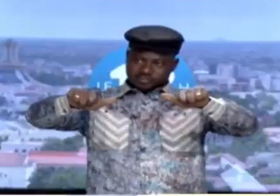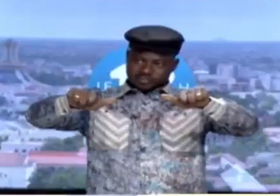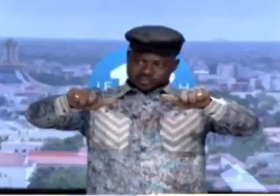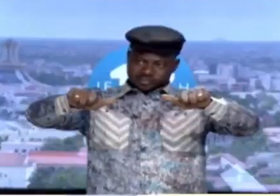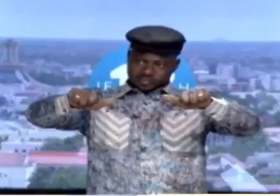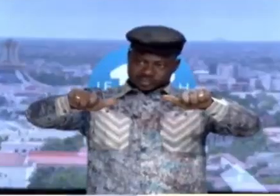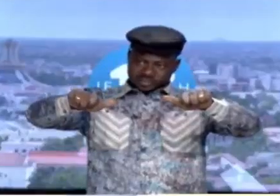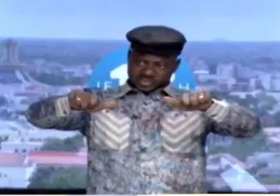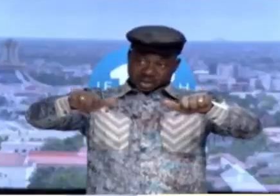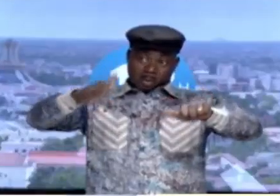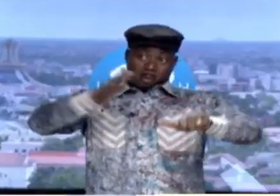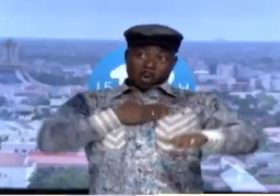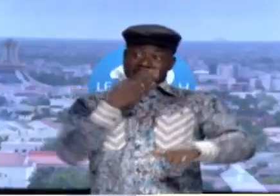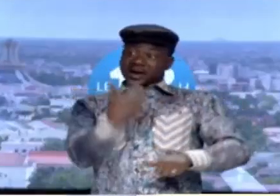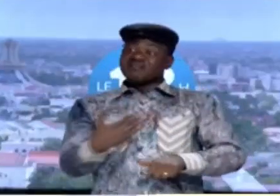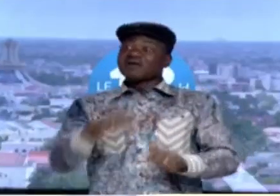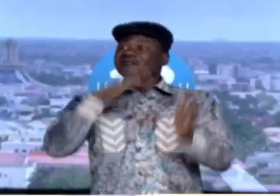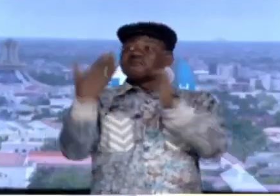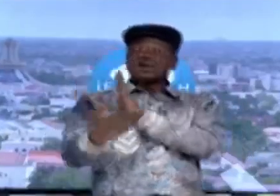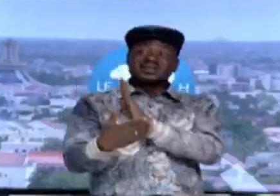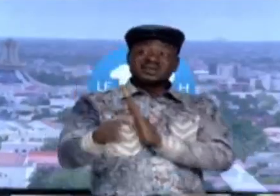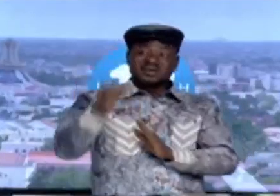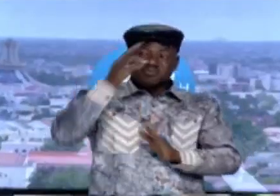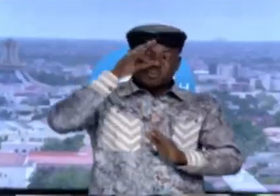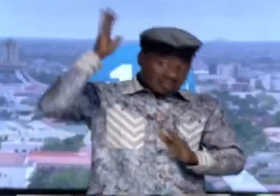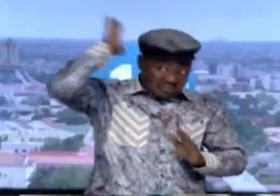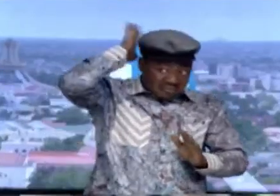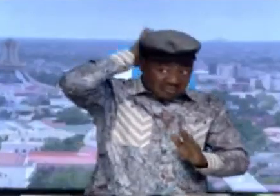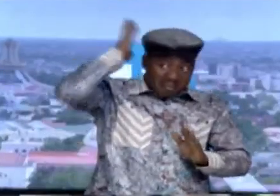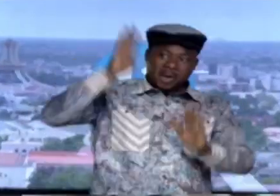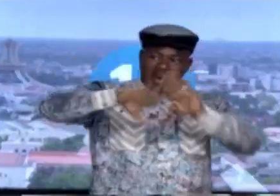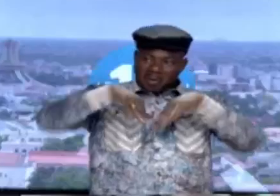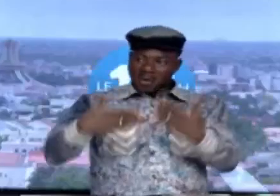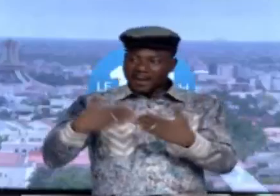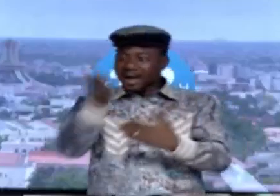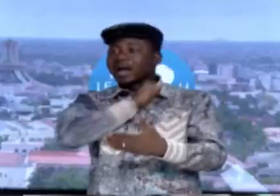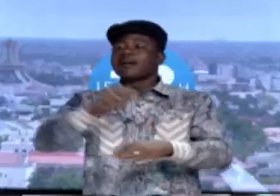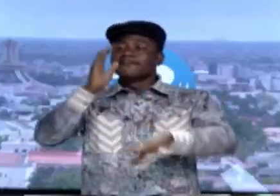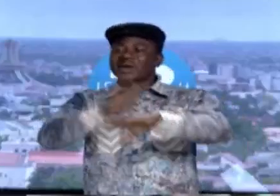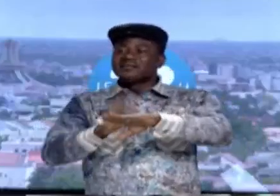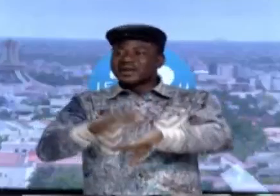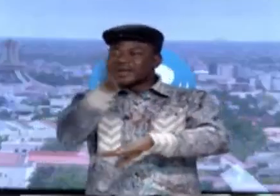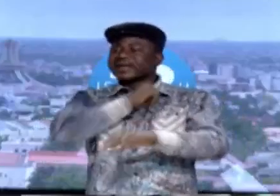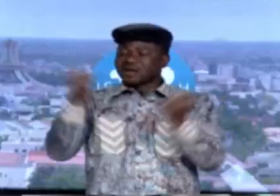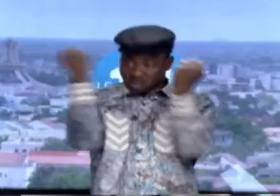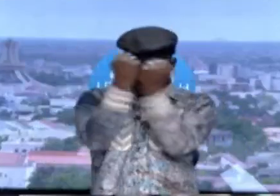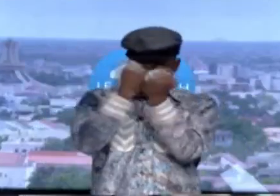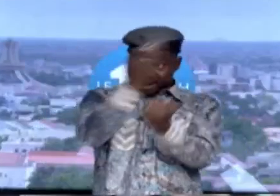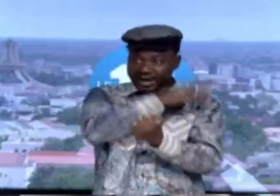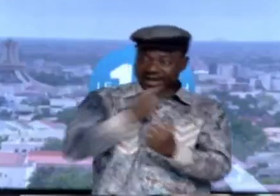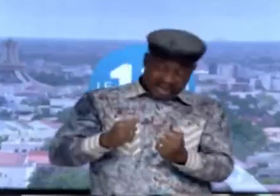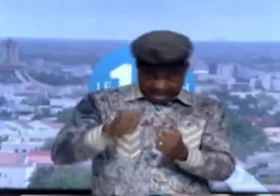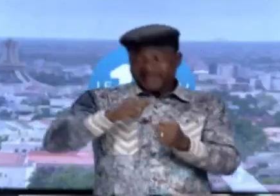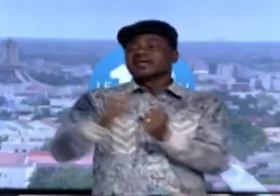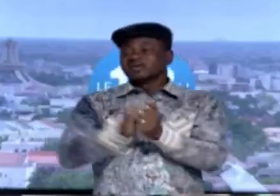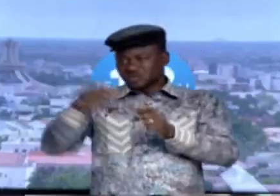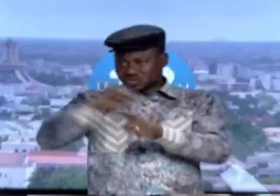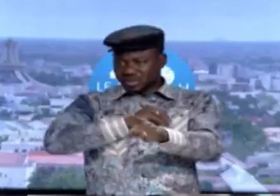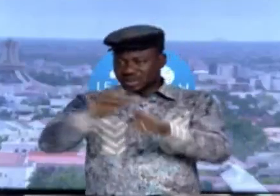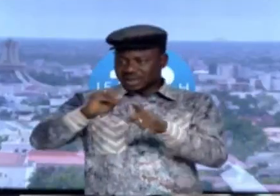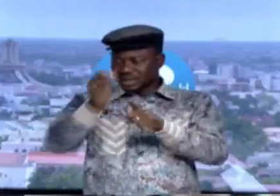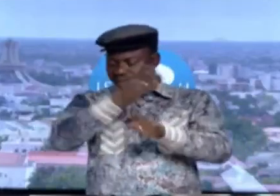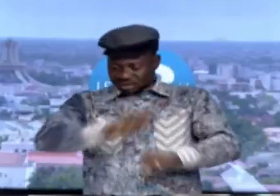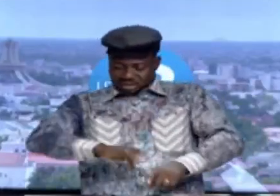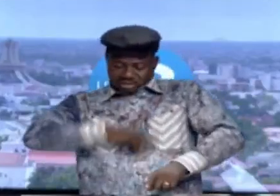Mon enfant face à la drogue, comment prévenir, combattre et guérir. La thématique était au cœur d'une séance de sensibilisation et de